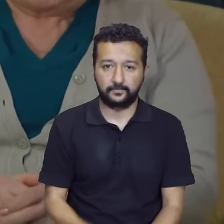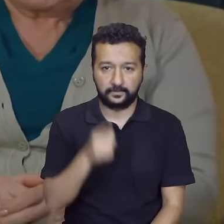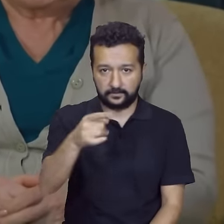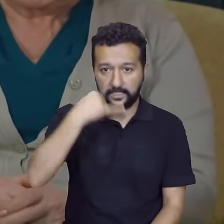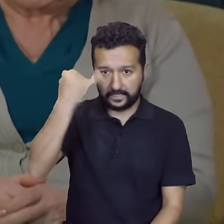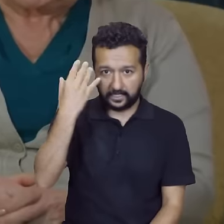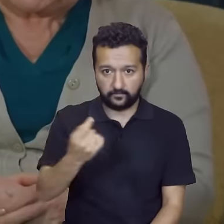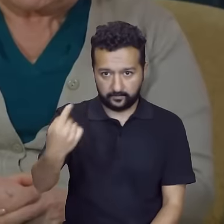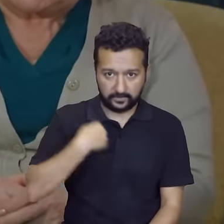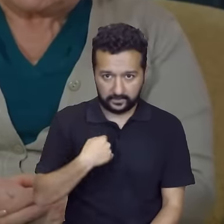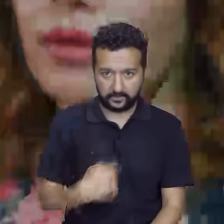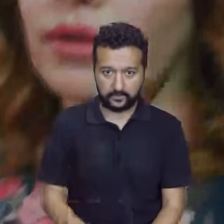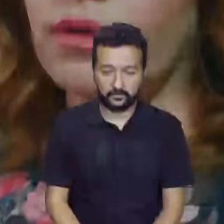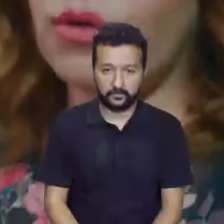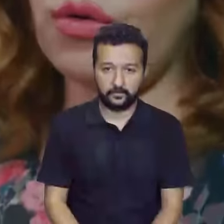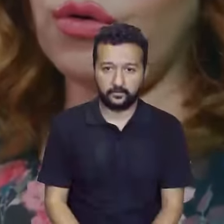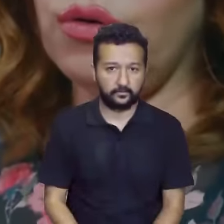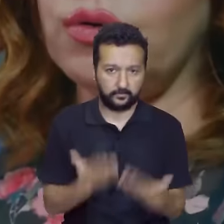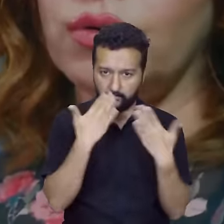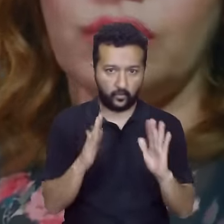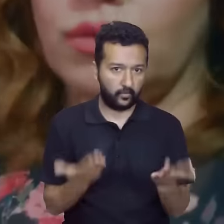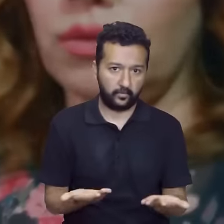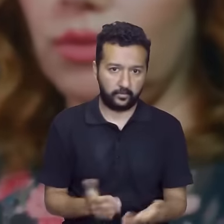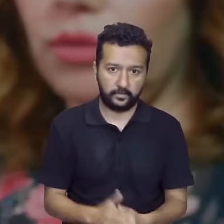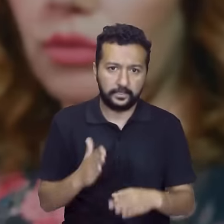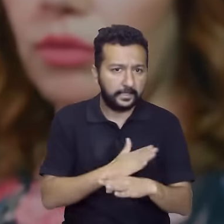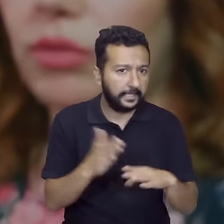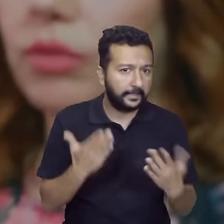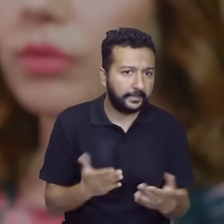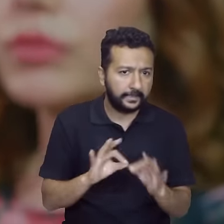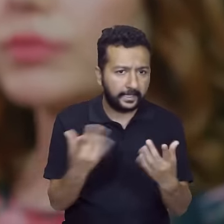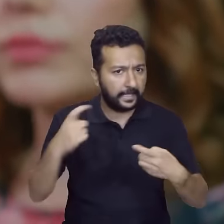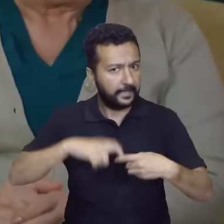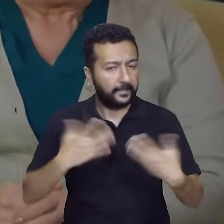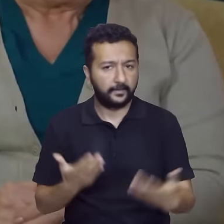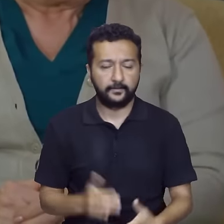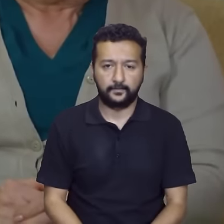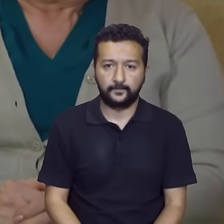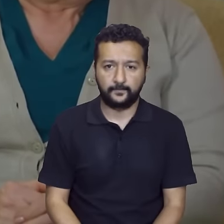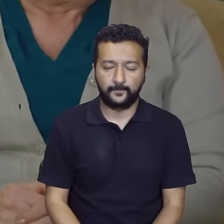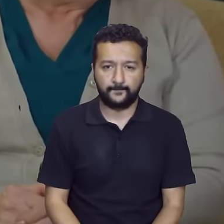Siz dalga mı geçiyorsunuz benimle? Yo. Niye ki? Ne alaka?